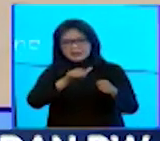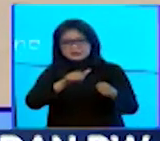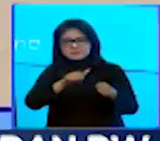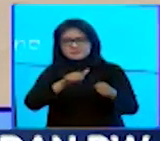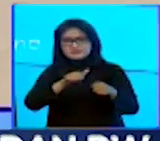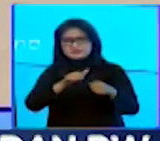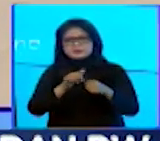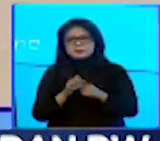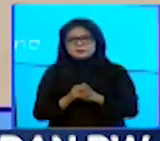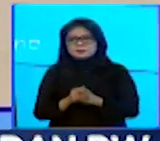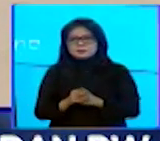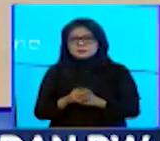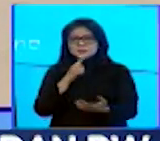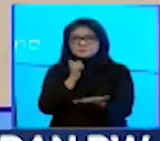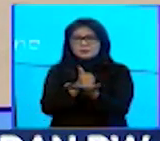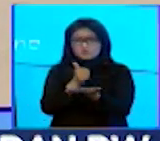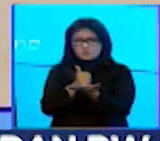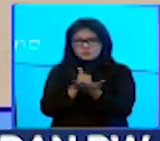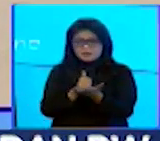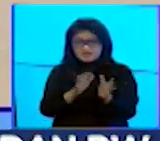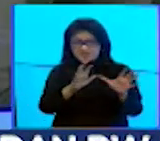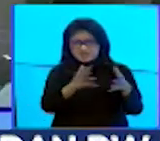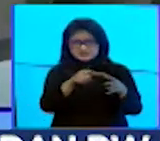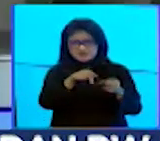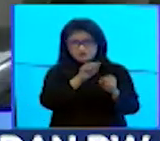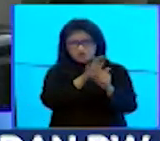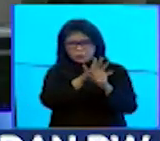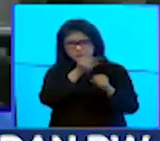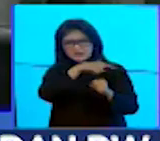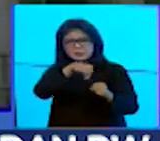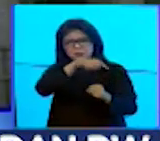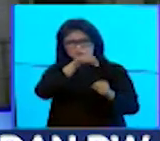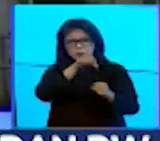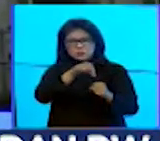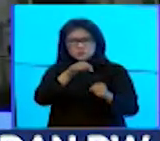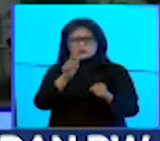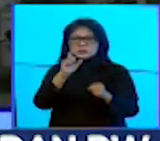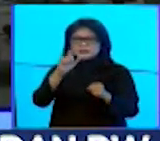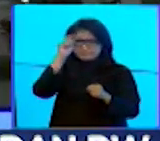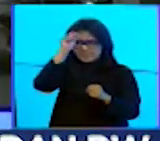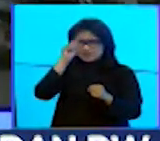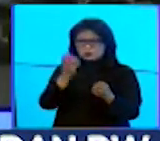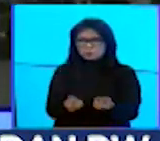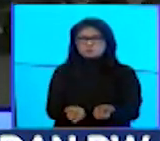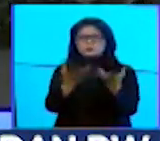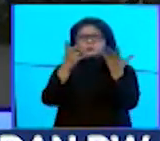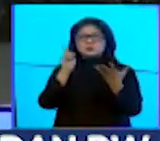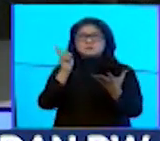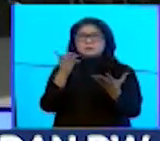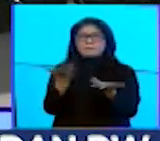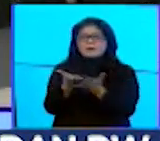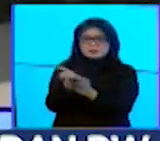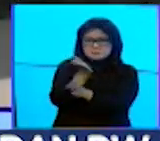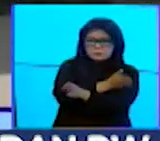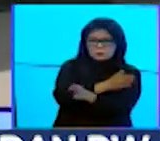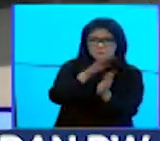untuk klaster COVID-19 di Kelurahan Cipayung ini terjadi akibat acara halal bihalal yang digelar pada perayaan Lebaran 2021